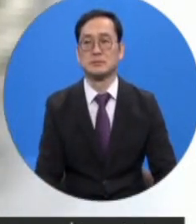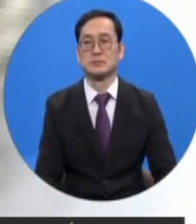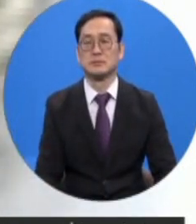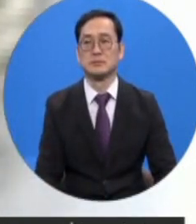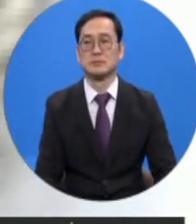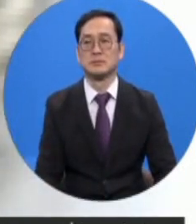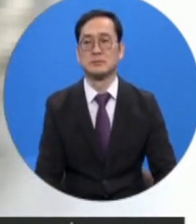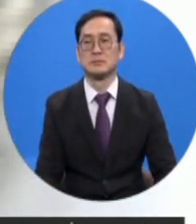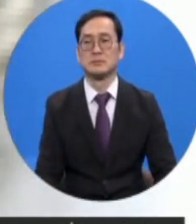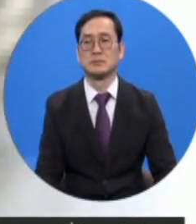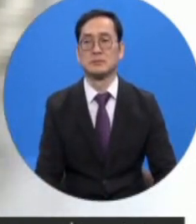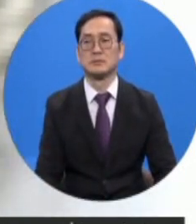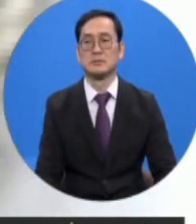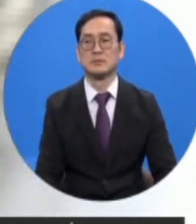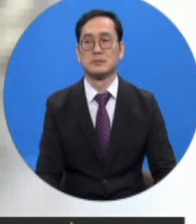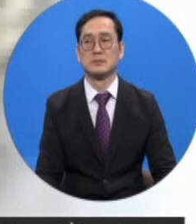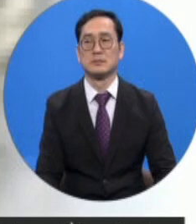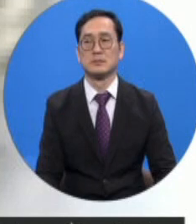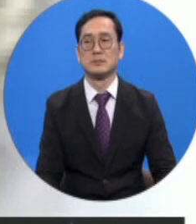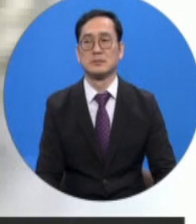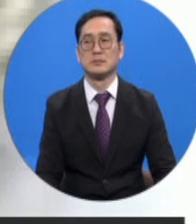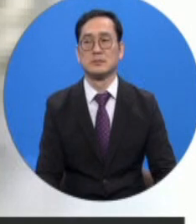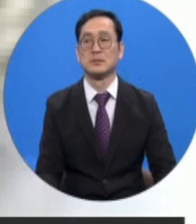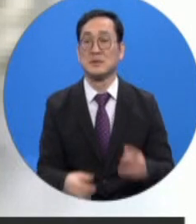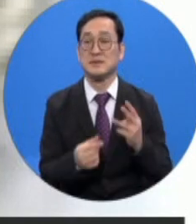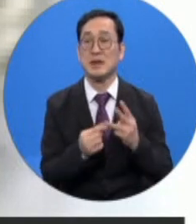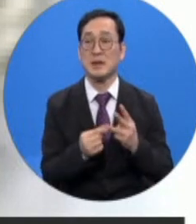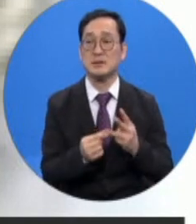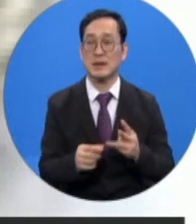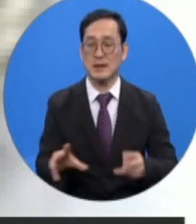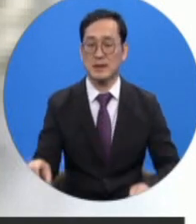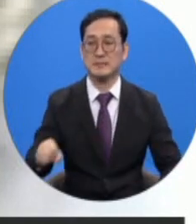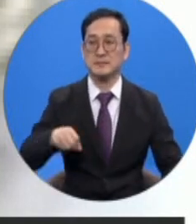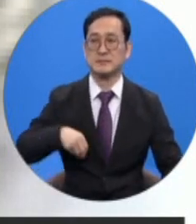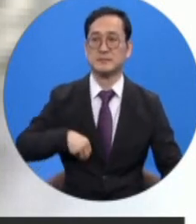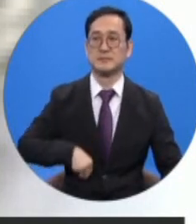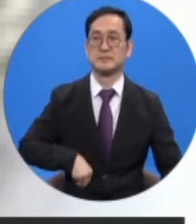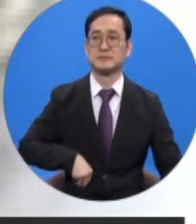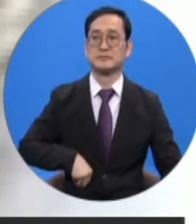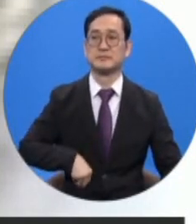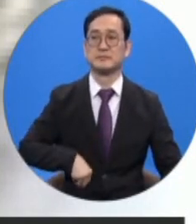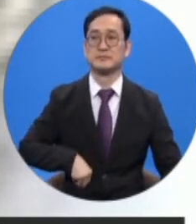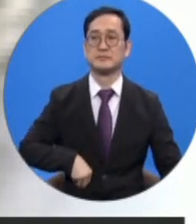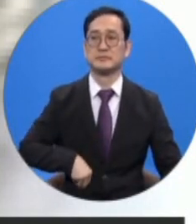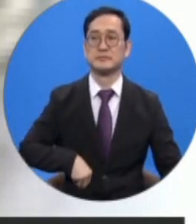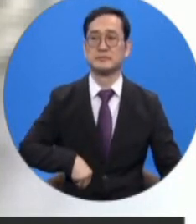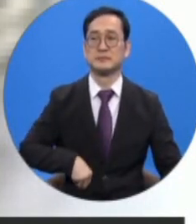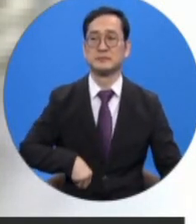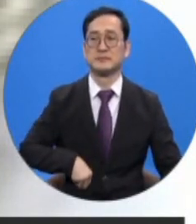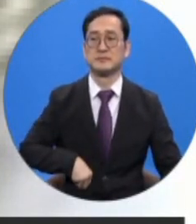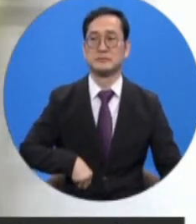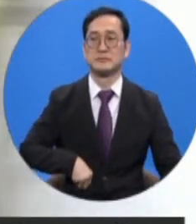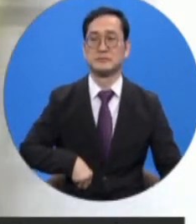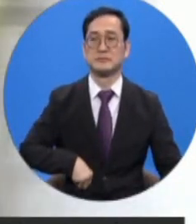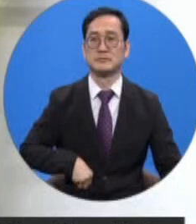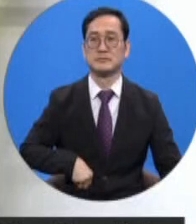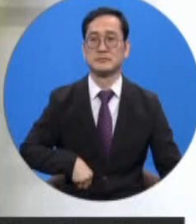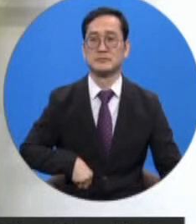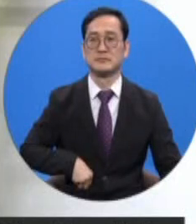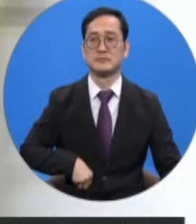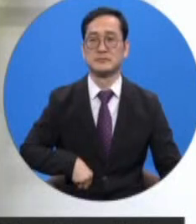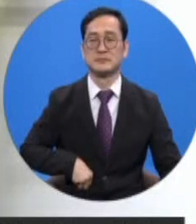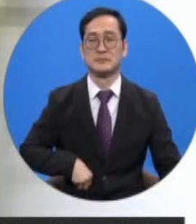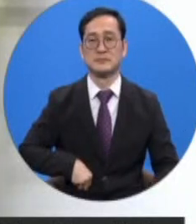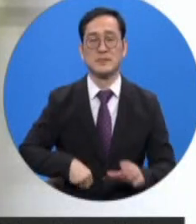이분. 근데 바로 주저하지 않고 집어서 어디론가 갑니다. 예. 그런 이제 지금 이제